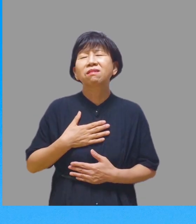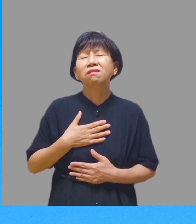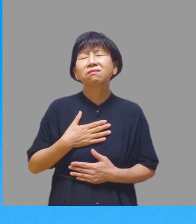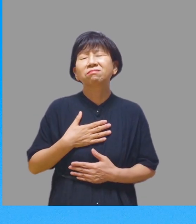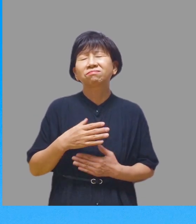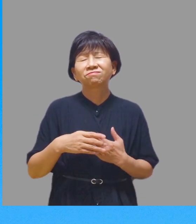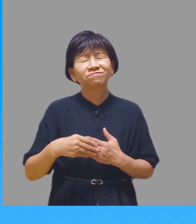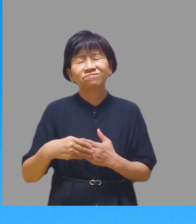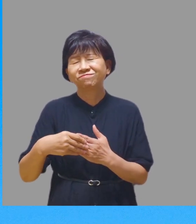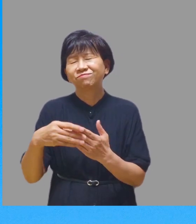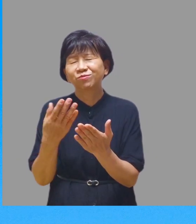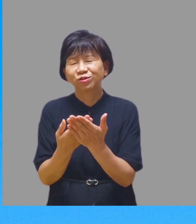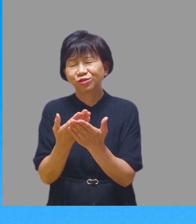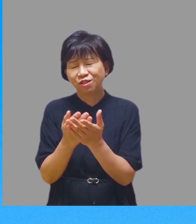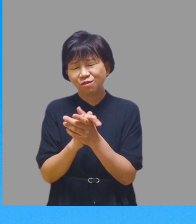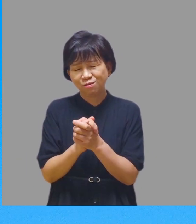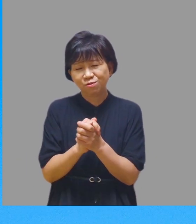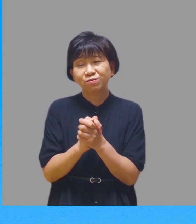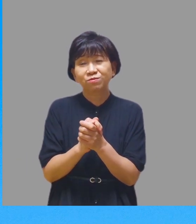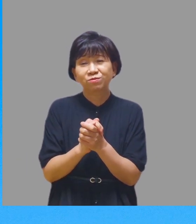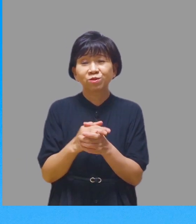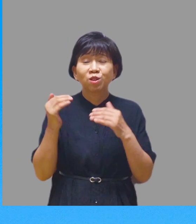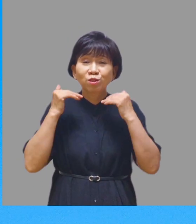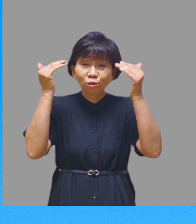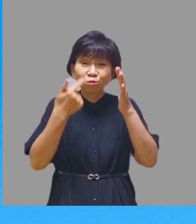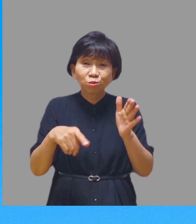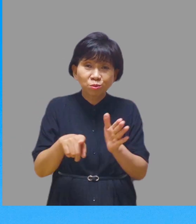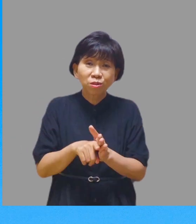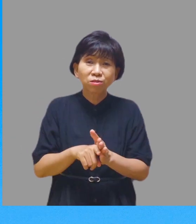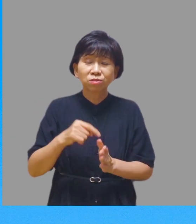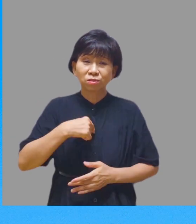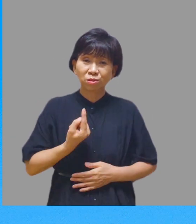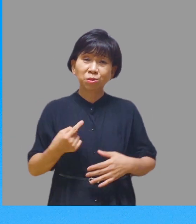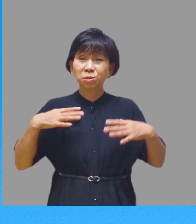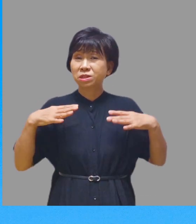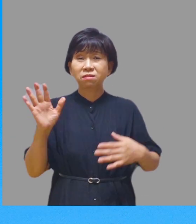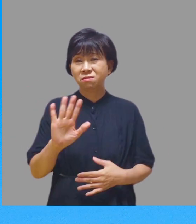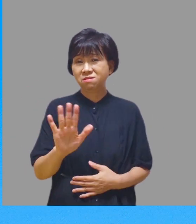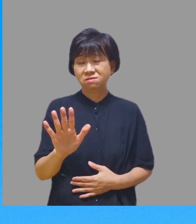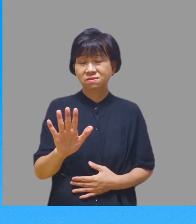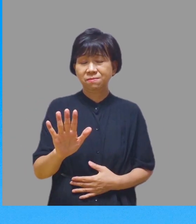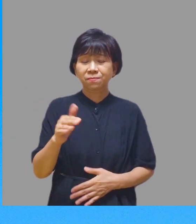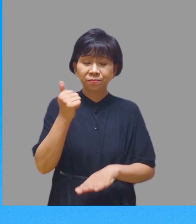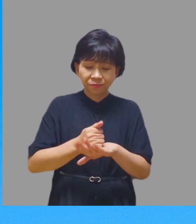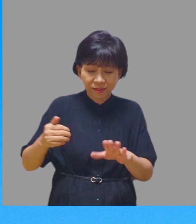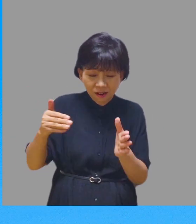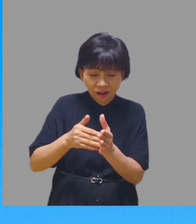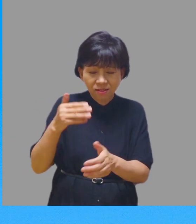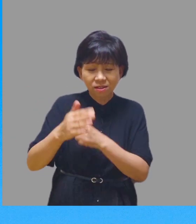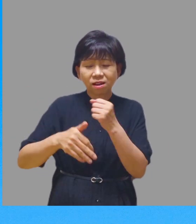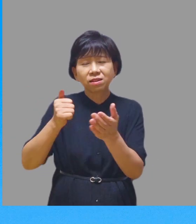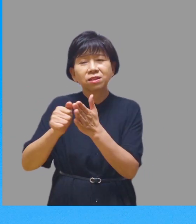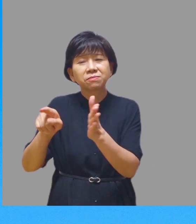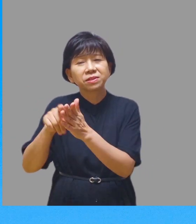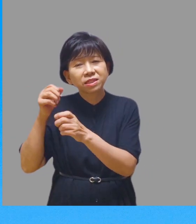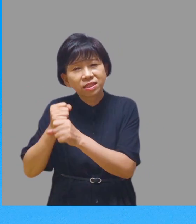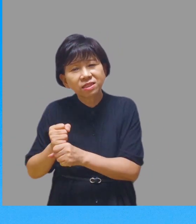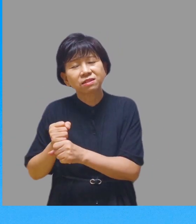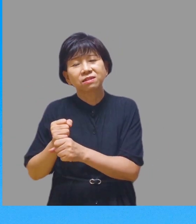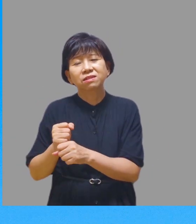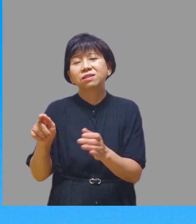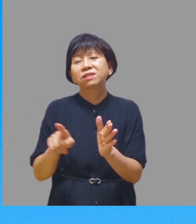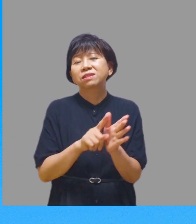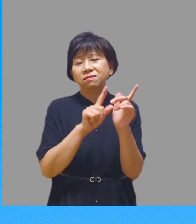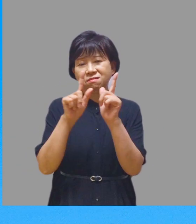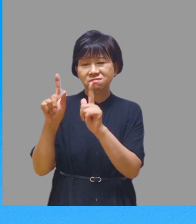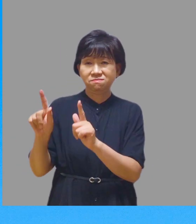빚어가 주세요. 성숙한 신앙은 스스로 자랑하는 신앙이 아니라 끝까지 하나님께 의지하는